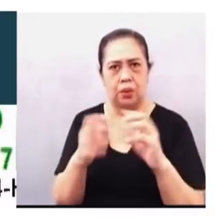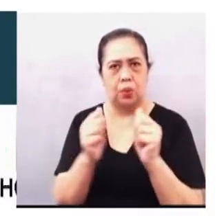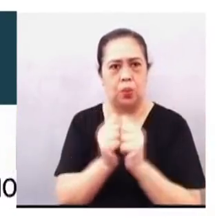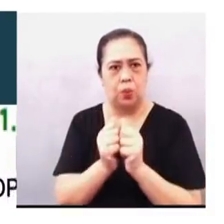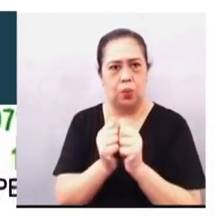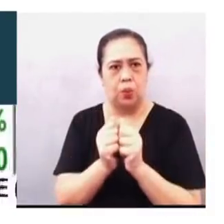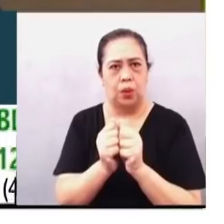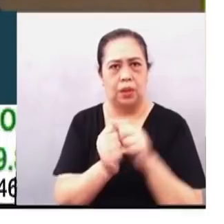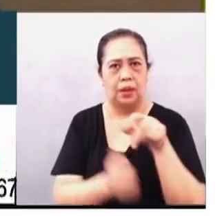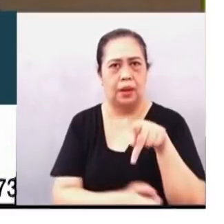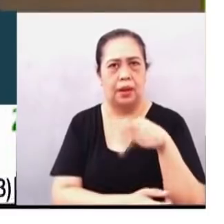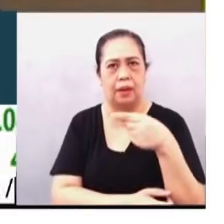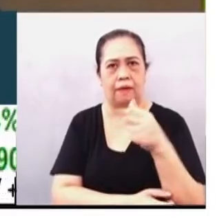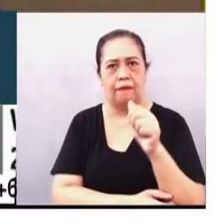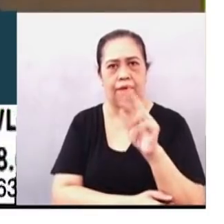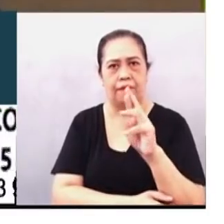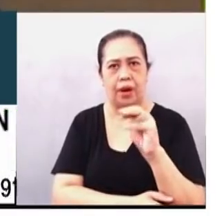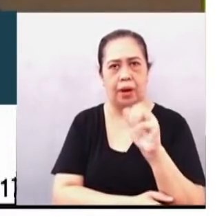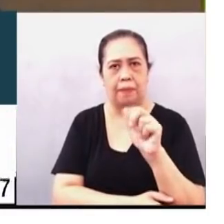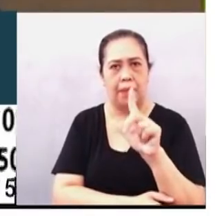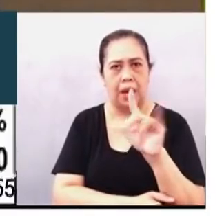parmali, at